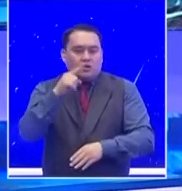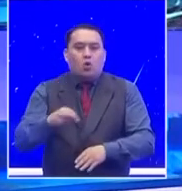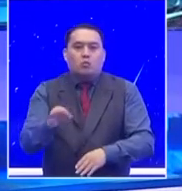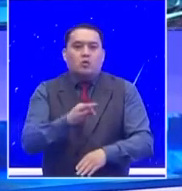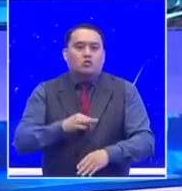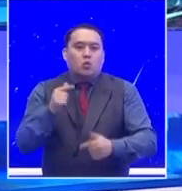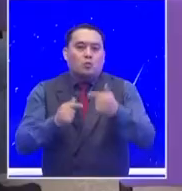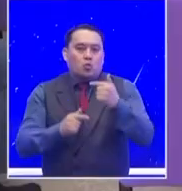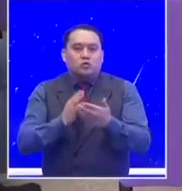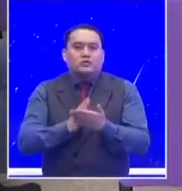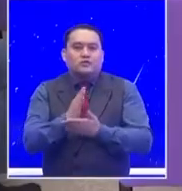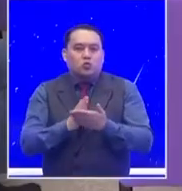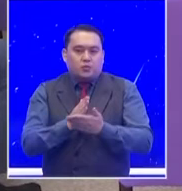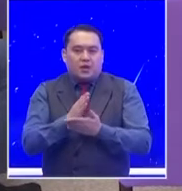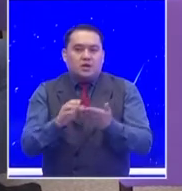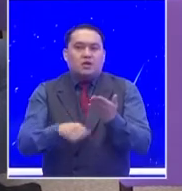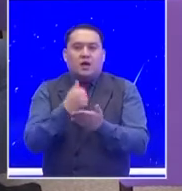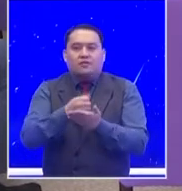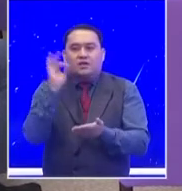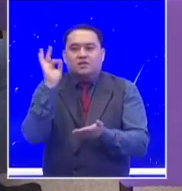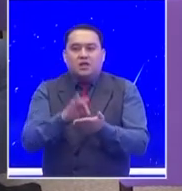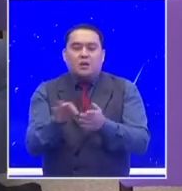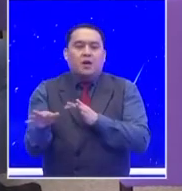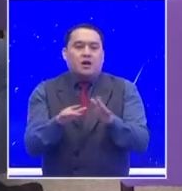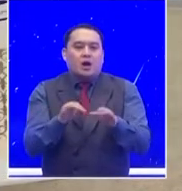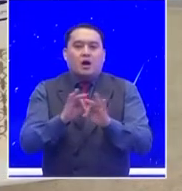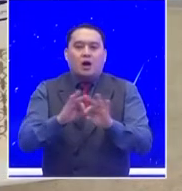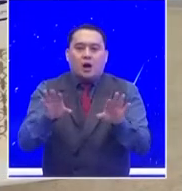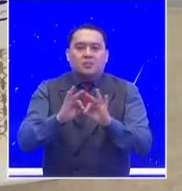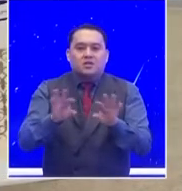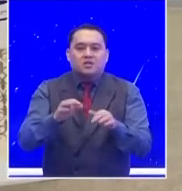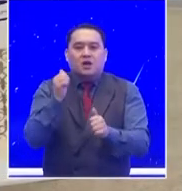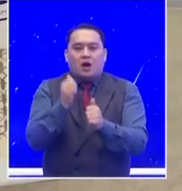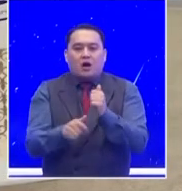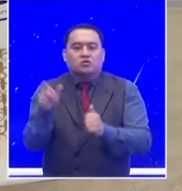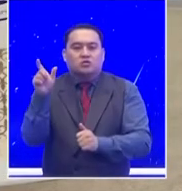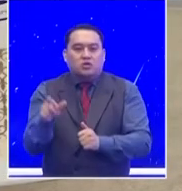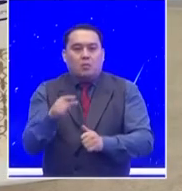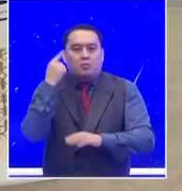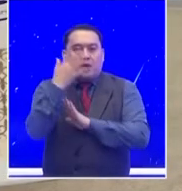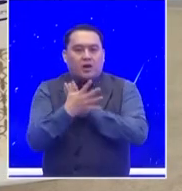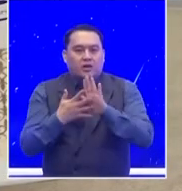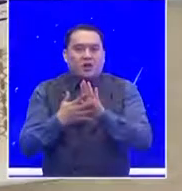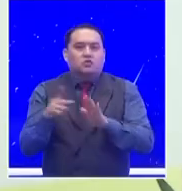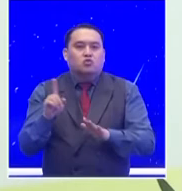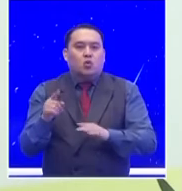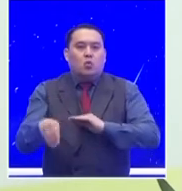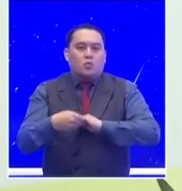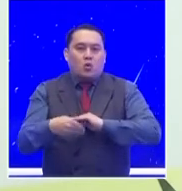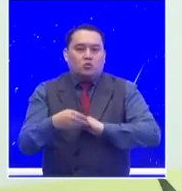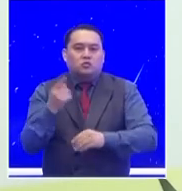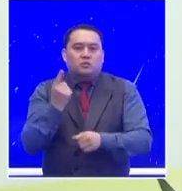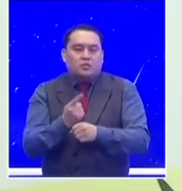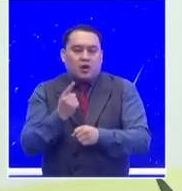областной антикоррупционной службы. Главная цель мероприятия – объяснить каждому участнику о понятии антикоррупционной экспертизы, о ее